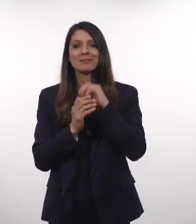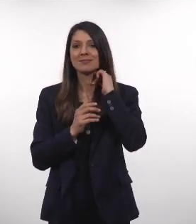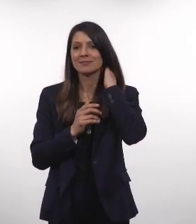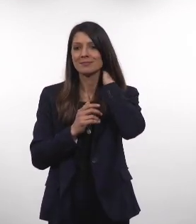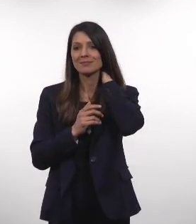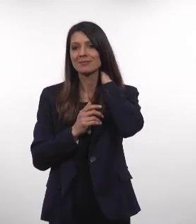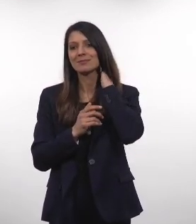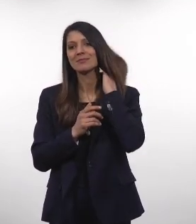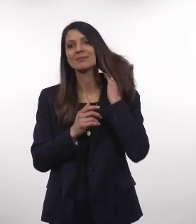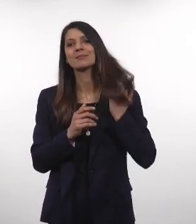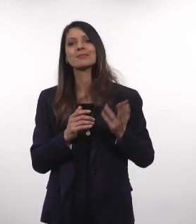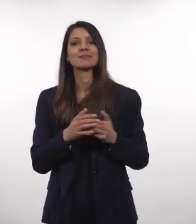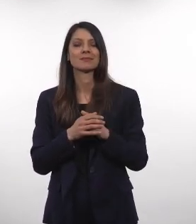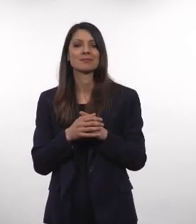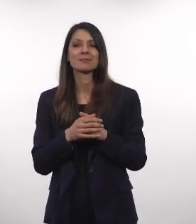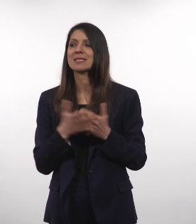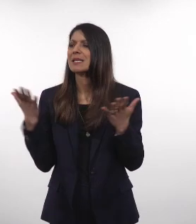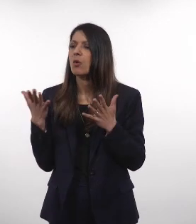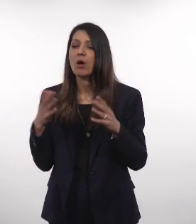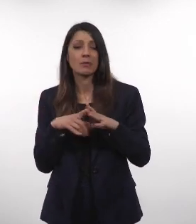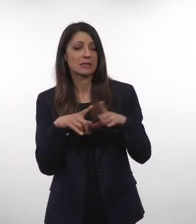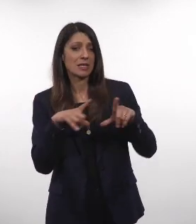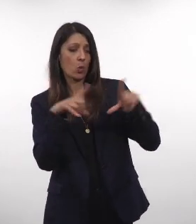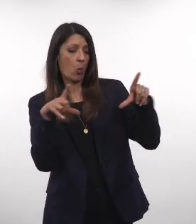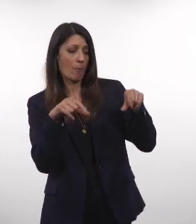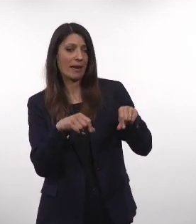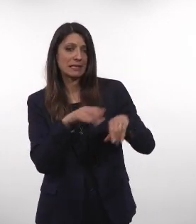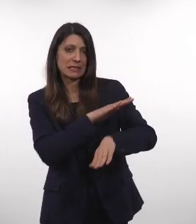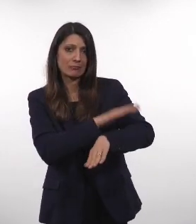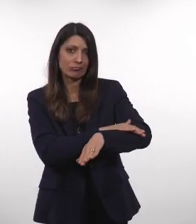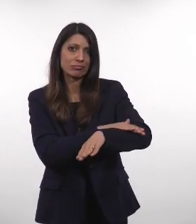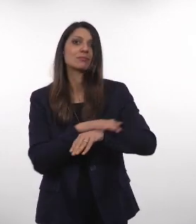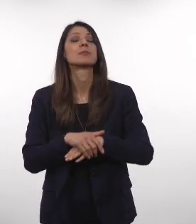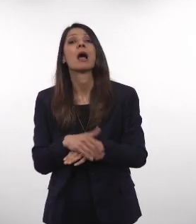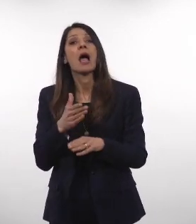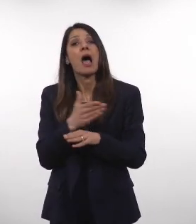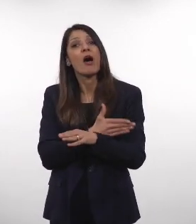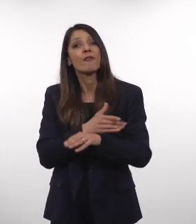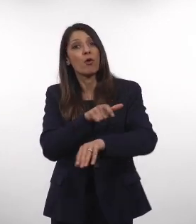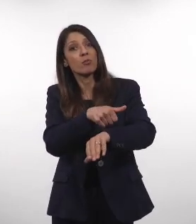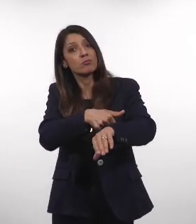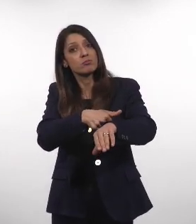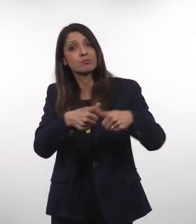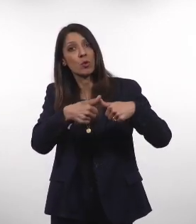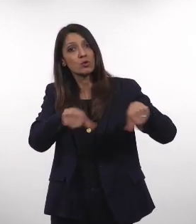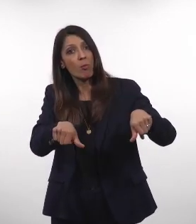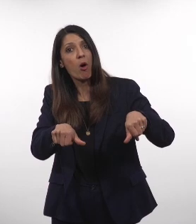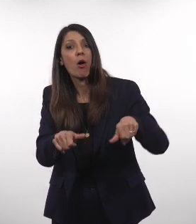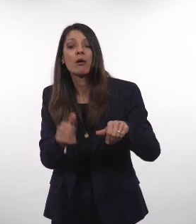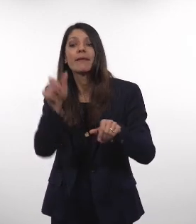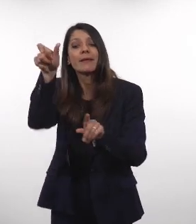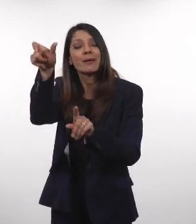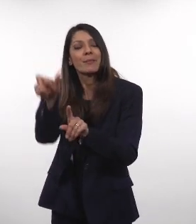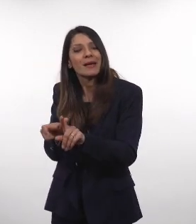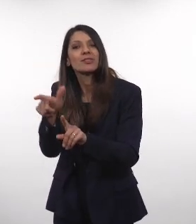Qu'est-ce Ouais. que ça? C'est une compresse. Afin de pouvoir réaliser des pansements, nous habituons l'enfant au contact